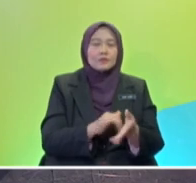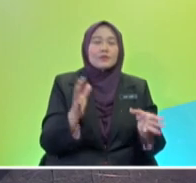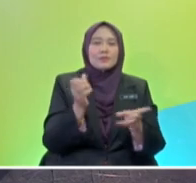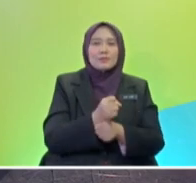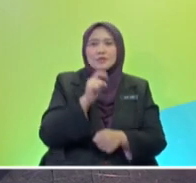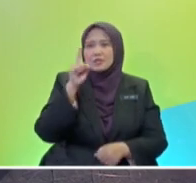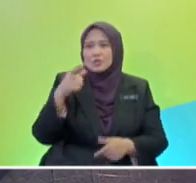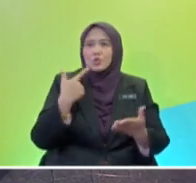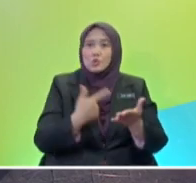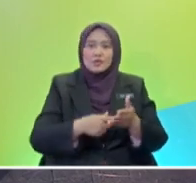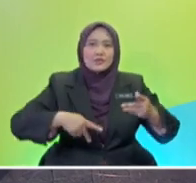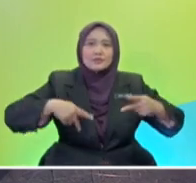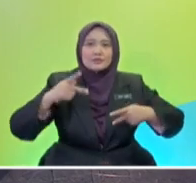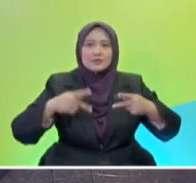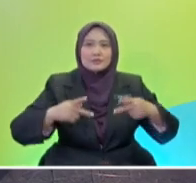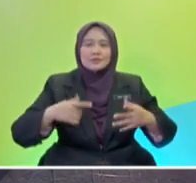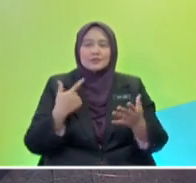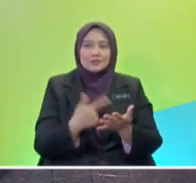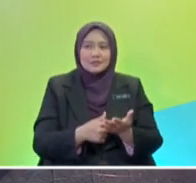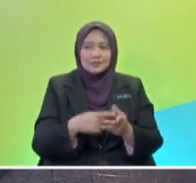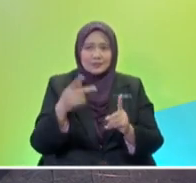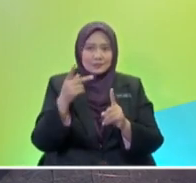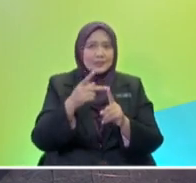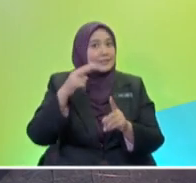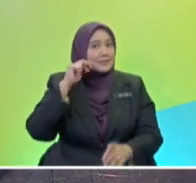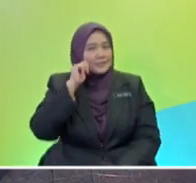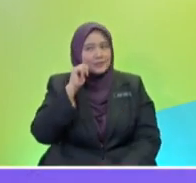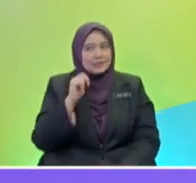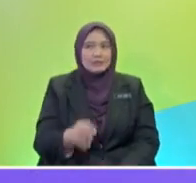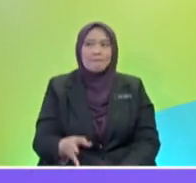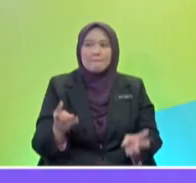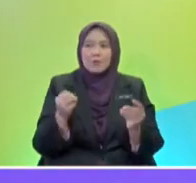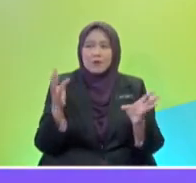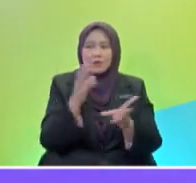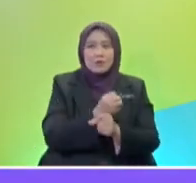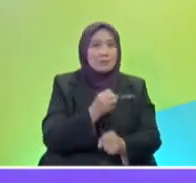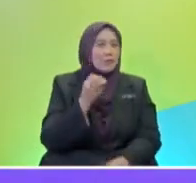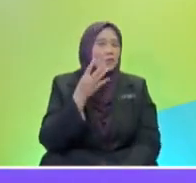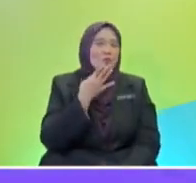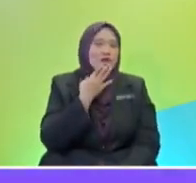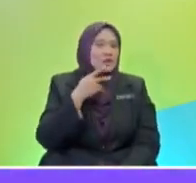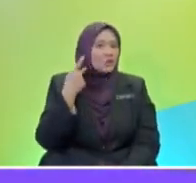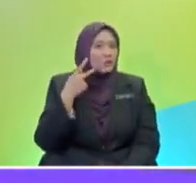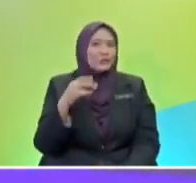kendaraan kepada bisa baik yang warna kuning juga